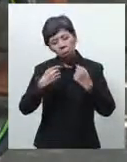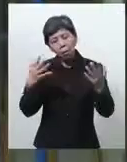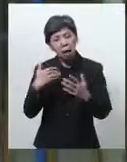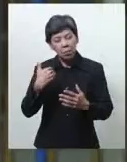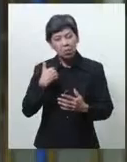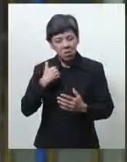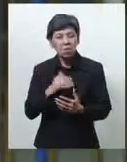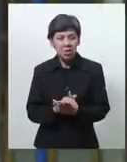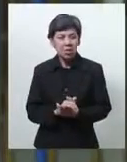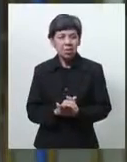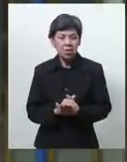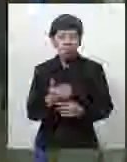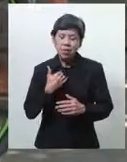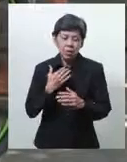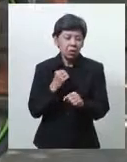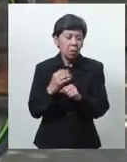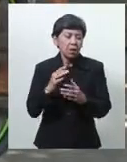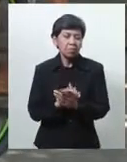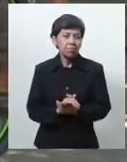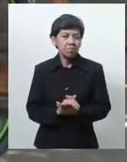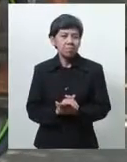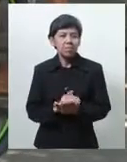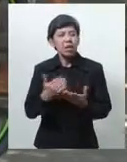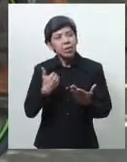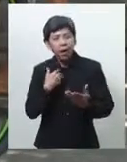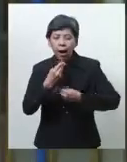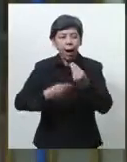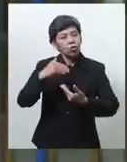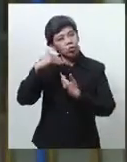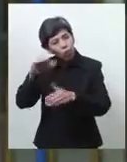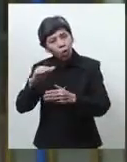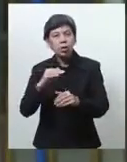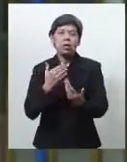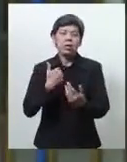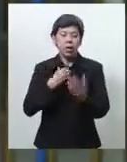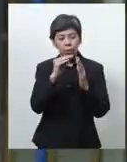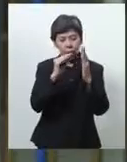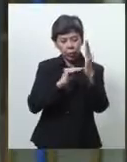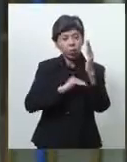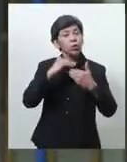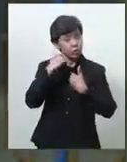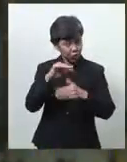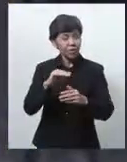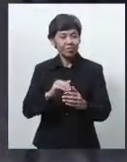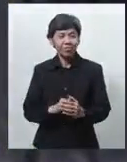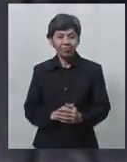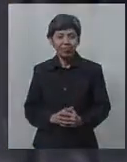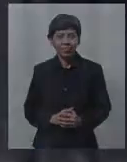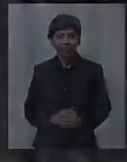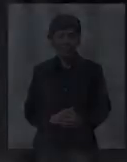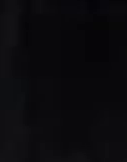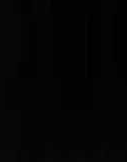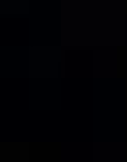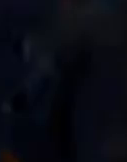มากครับวันนึงก็เยอะครับพูดถึงอะไรเยอะก็ทั้งขายส่งด้วยขายส่งตามต่างจังหวัดด้วยอย่างเงี้ยครับ